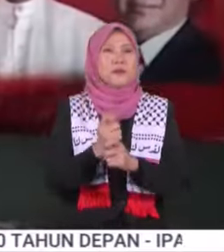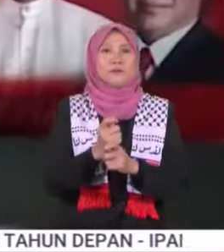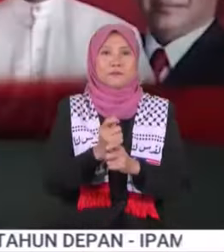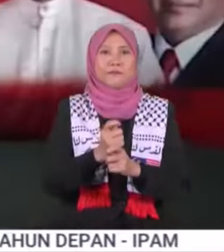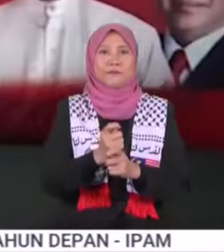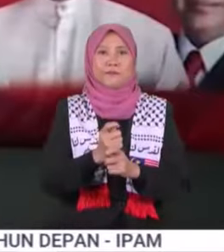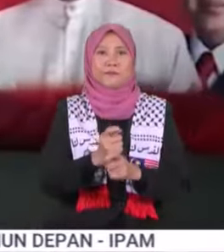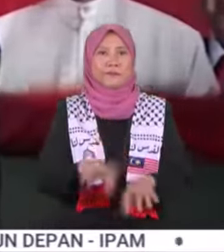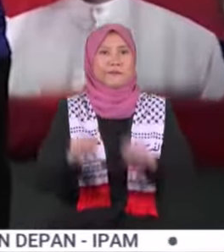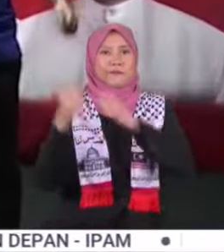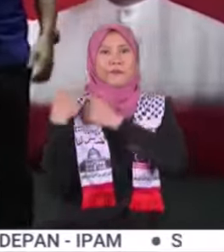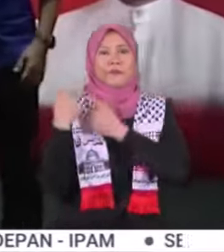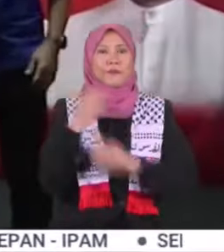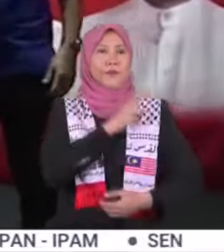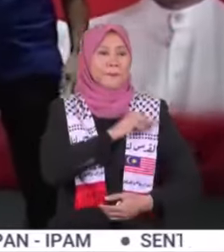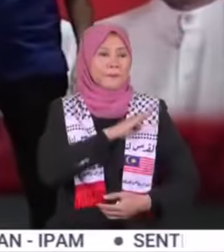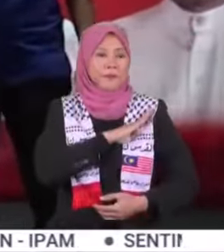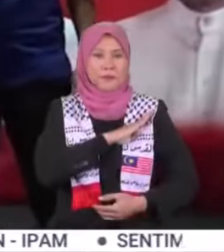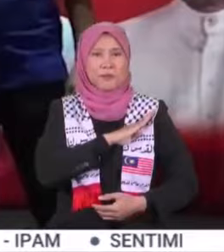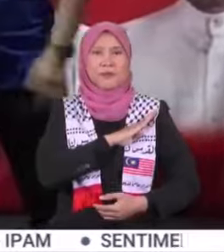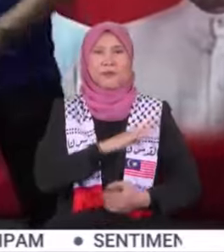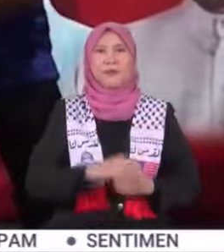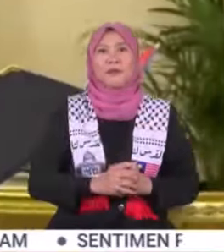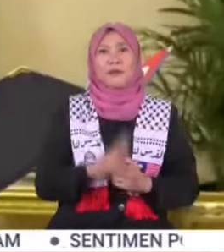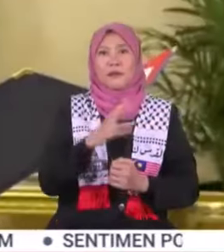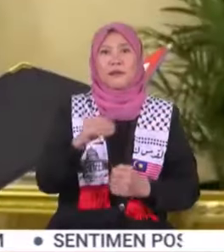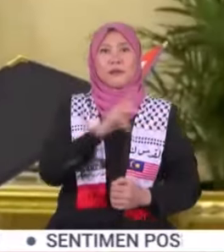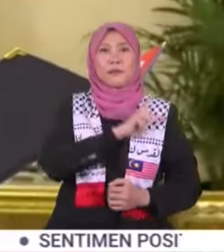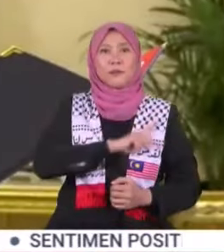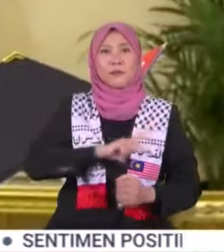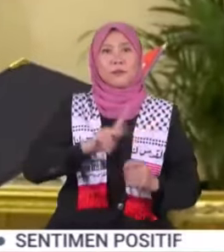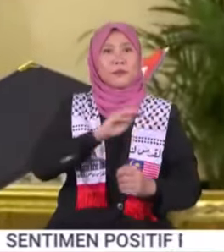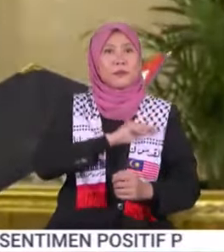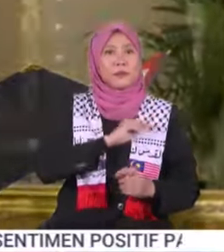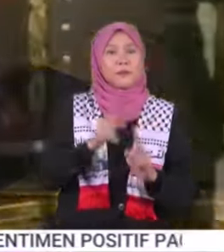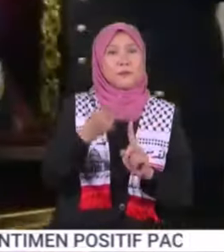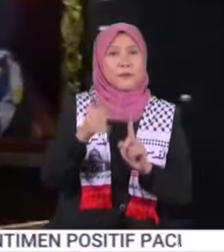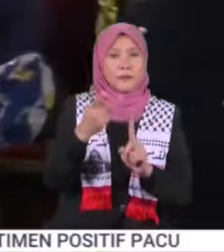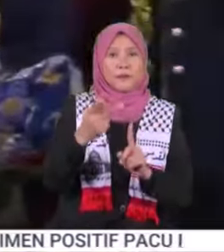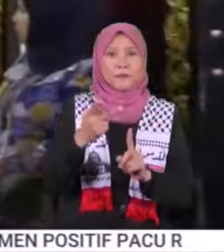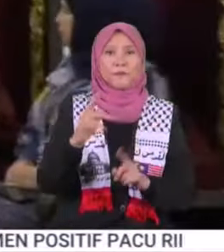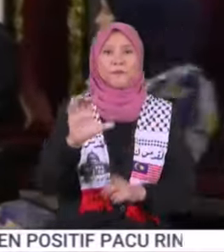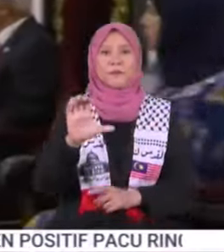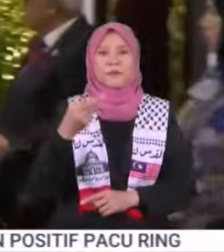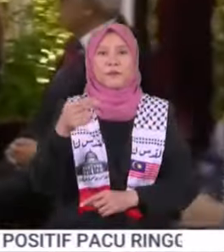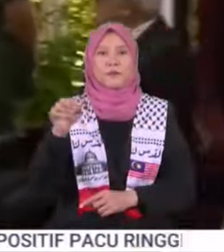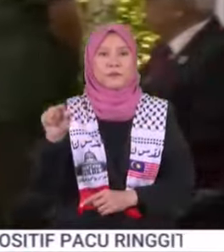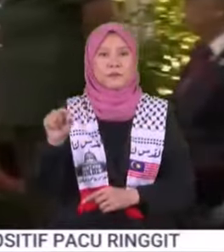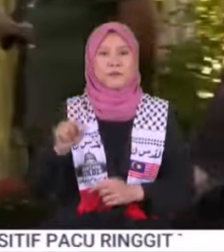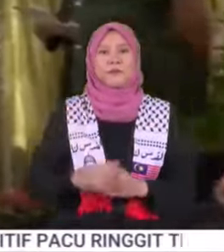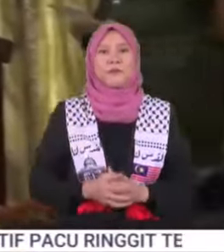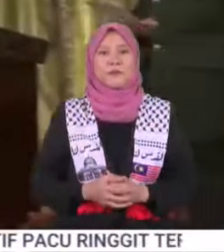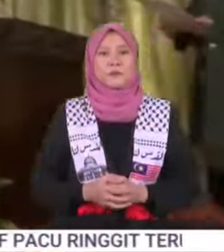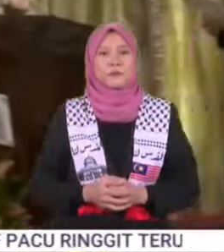jawatan Menteri Besar Negeri masing-masing. Begitu juga dengan Ketua Menteri Pulau Pinang, Chow Kun Yeo.